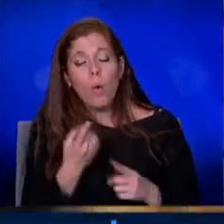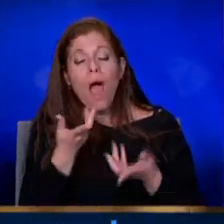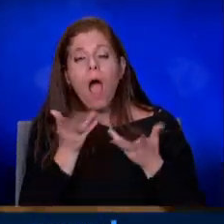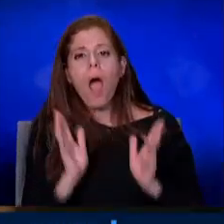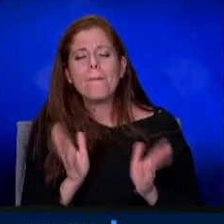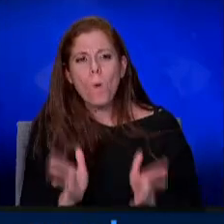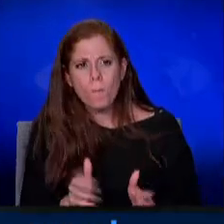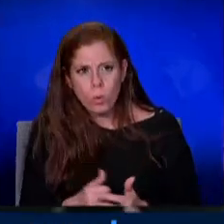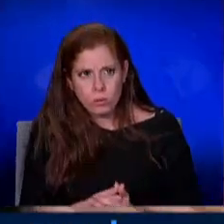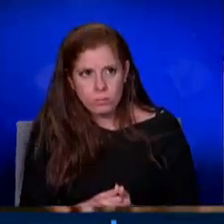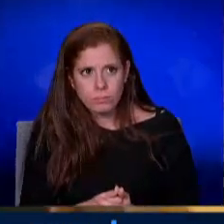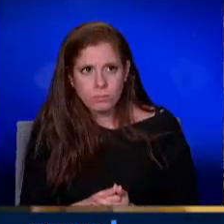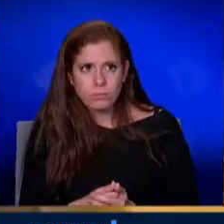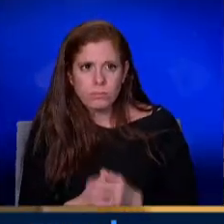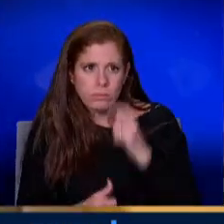מאוד.